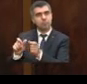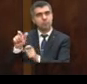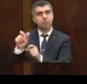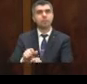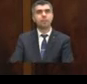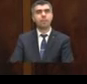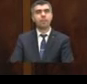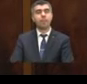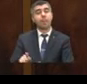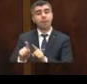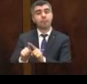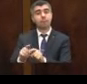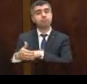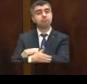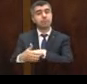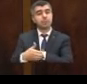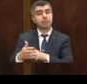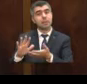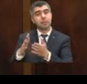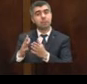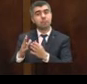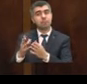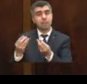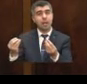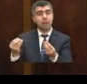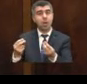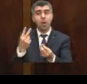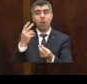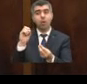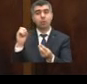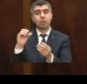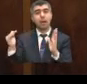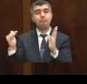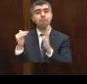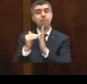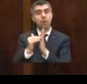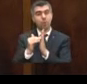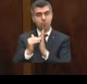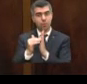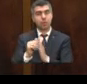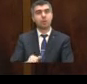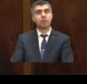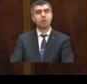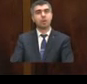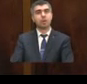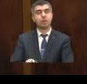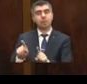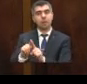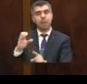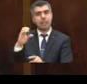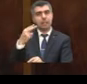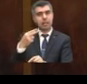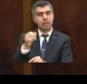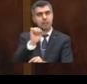هناك هشاشة اجتماعية مرتفعة حوالي أو يزيد عن 20 مليون سواء من الذين تلقوا عبر السينيسيس أو